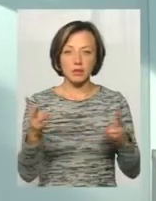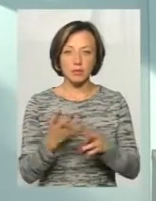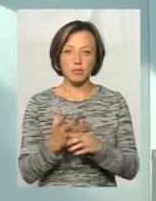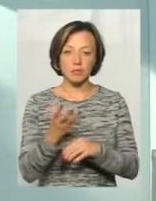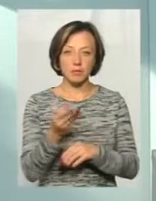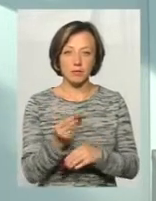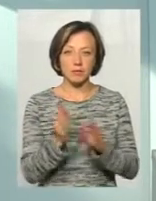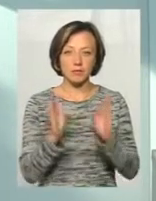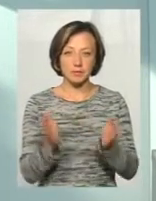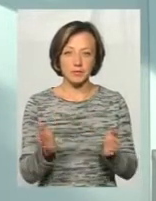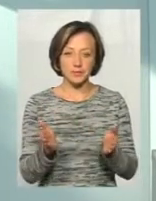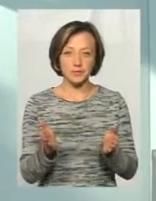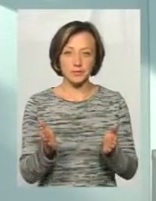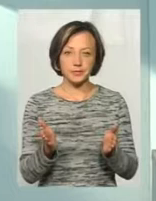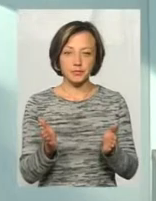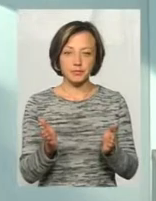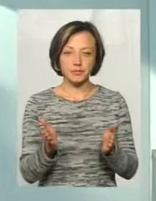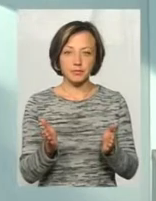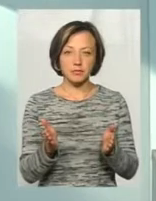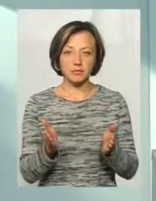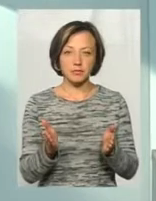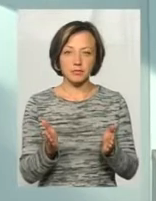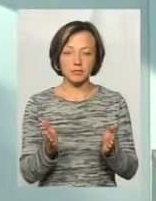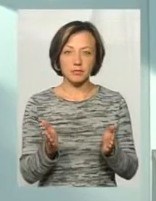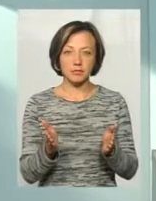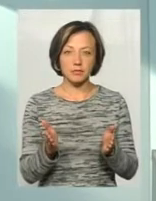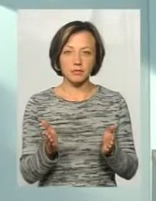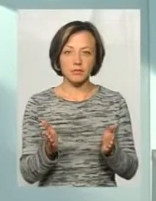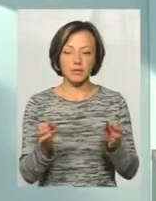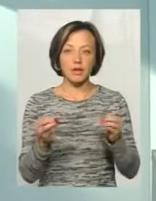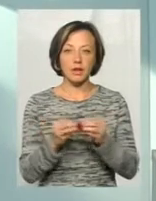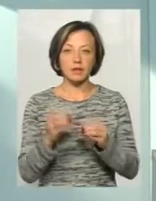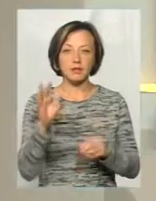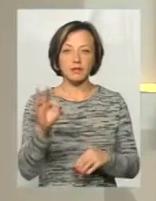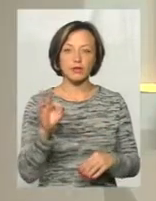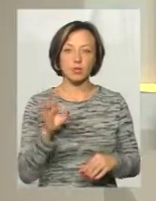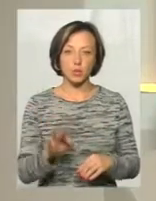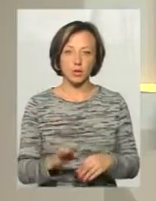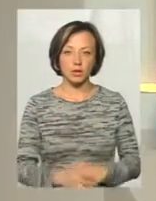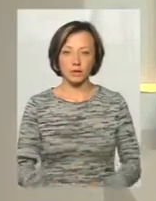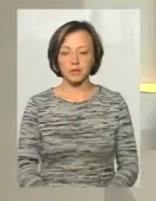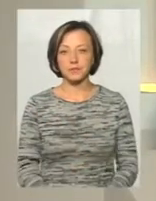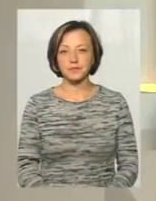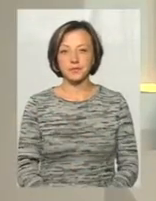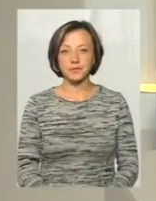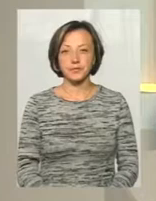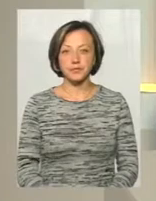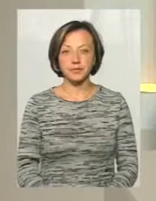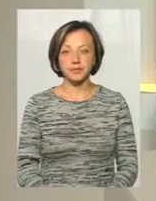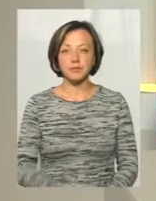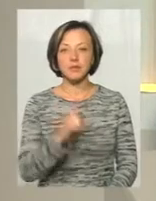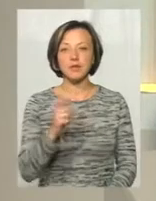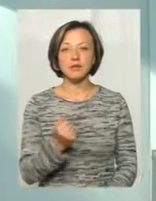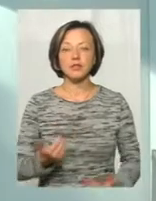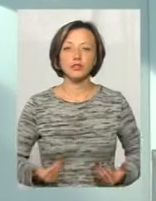така сім'я буде при призначенні субсидії сплачувати лише 10% за